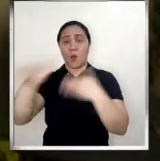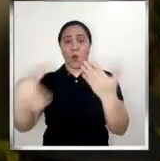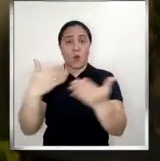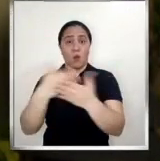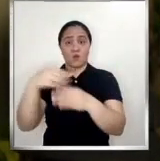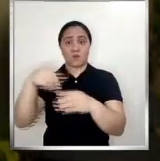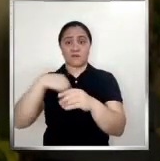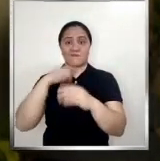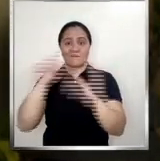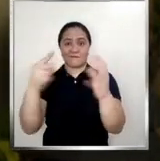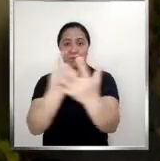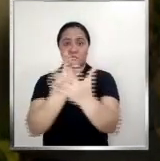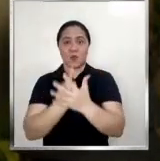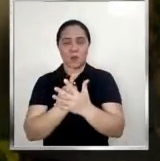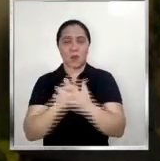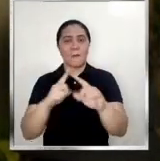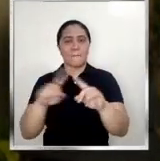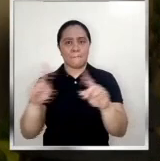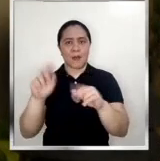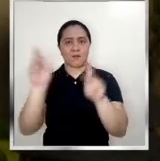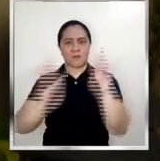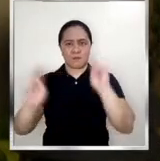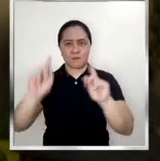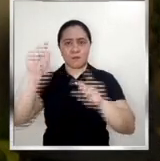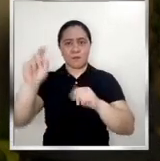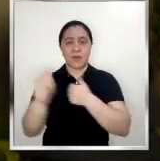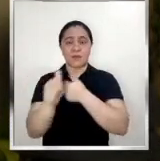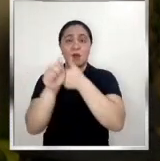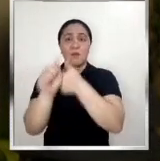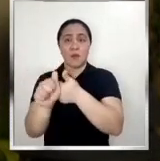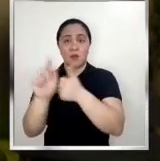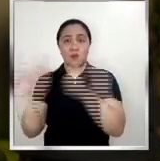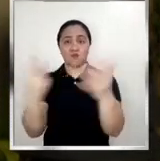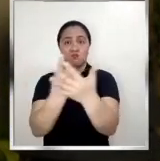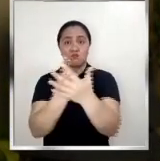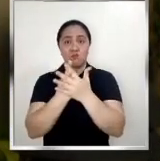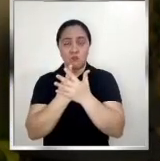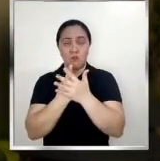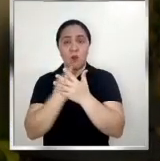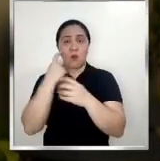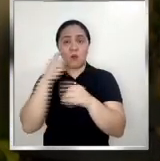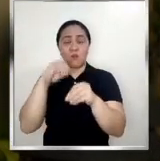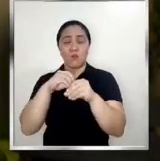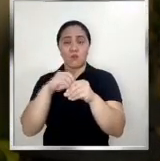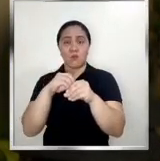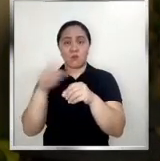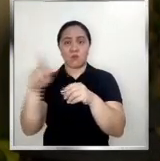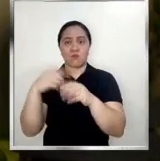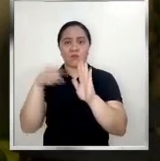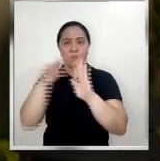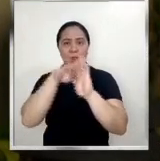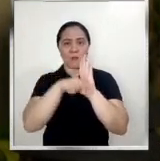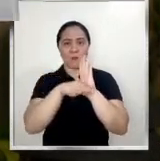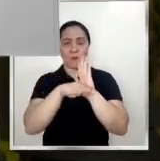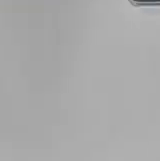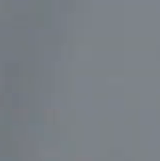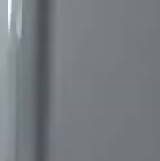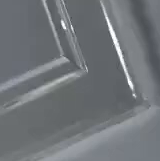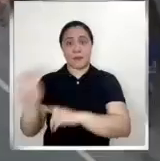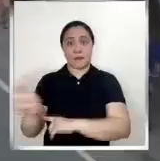health protocols. Dapat din daw magtakda ng maximum travel time sa mga pampublikong sasakyan. Nakatutok si Bon Aquino.